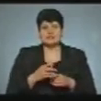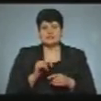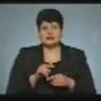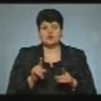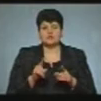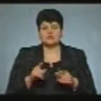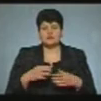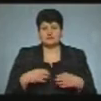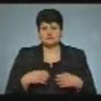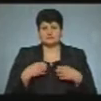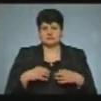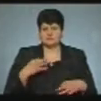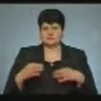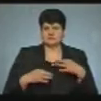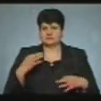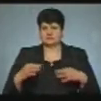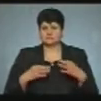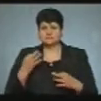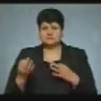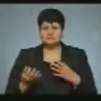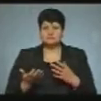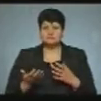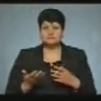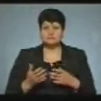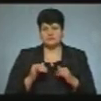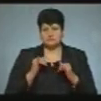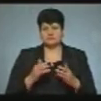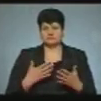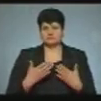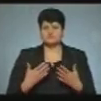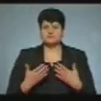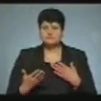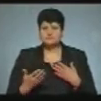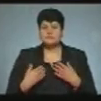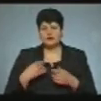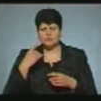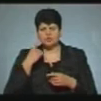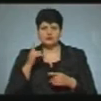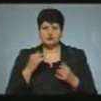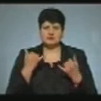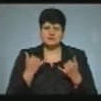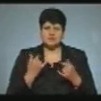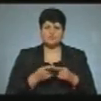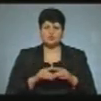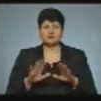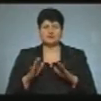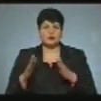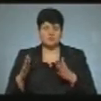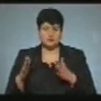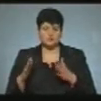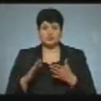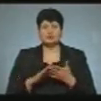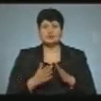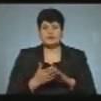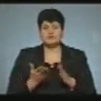певних стресів, до незадоволення і, ну, фактично, негативу. Тобто, ну, думаю, що зараз, в даному випадку, в тому